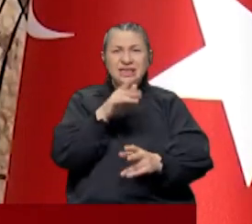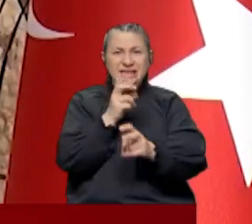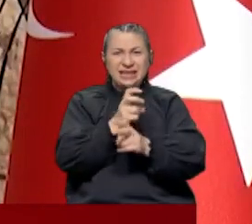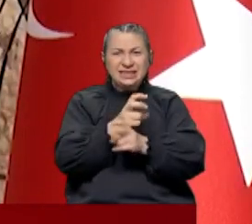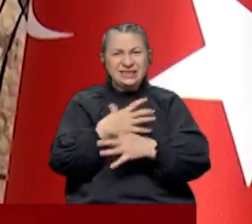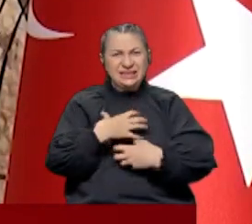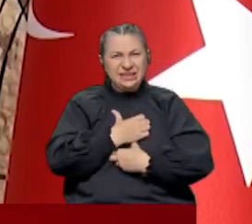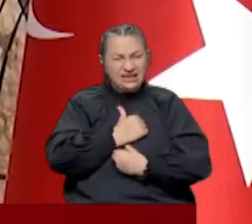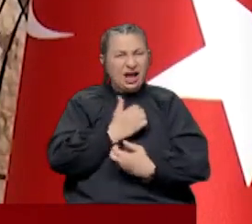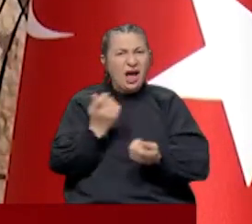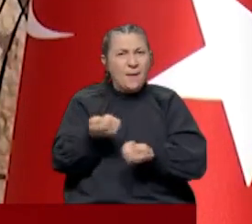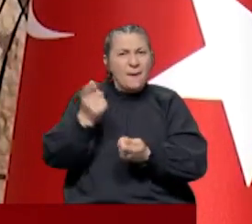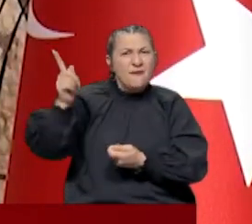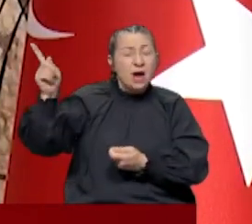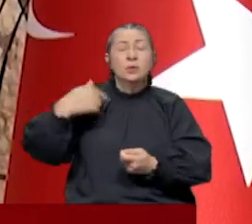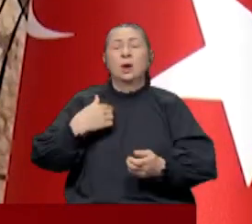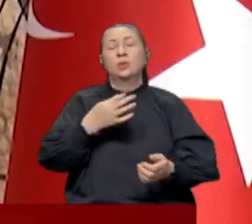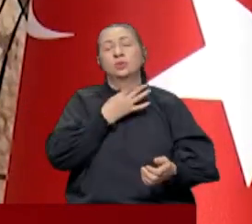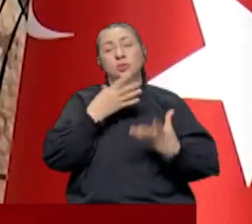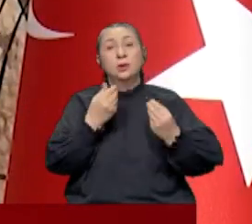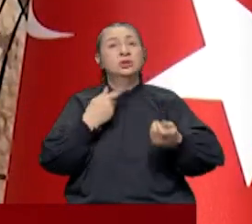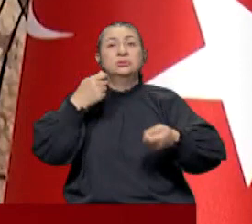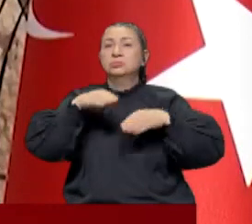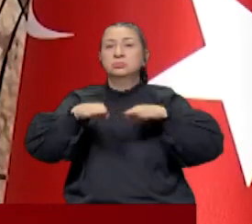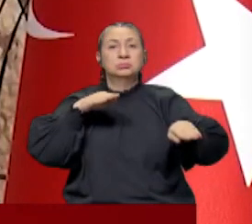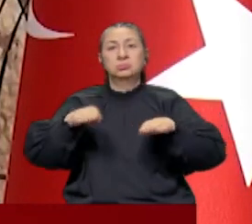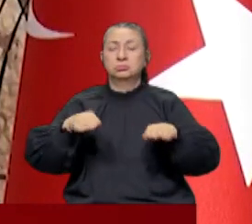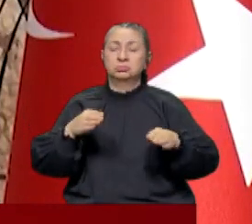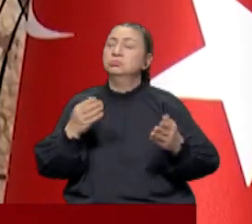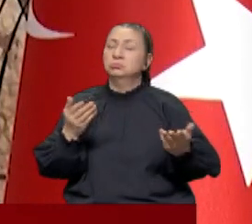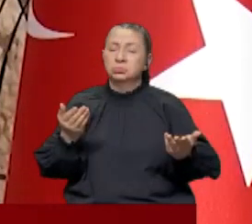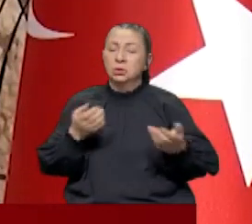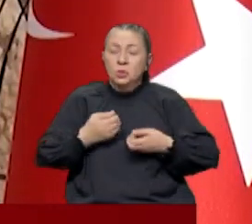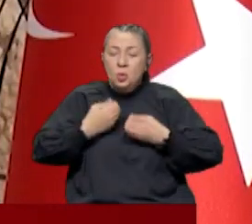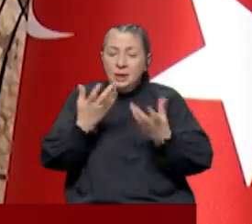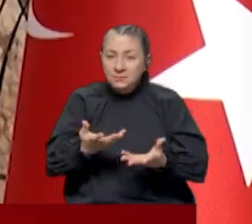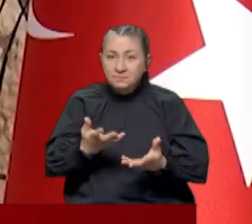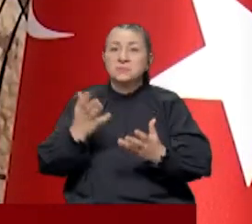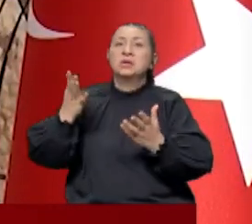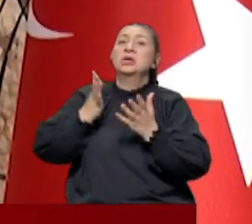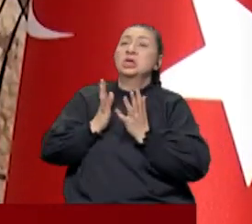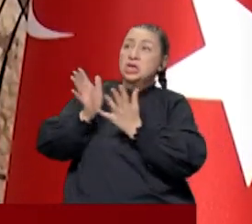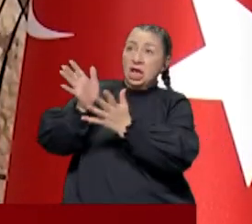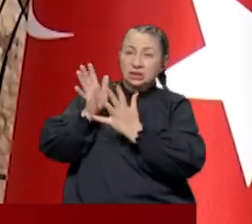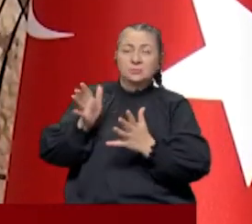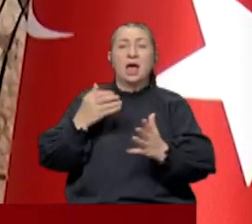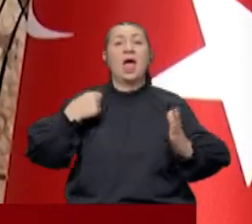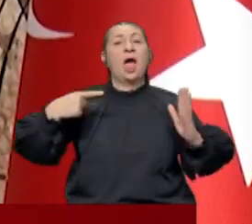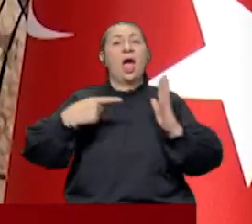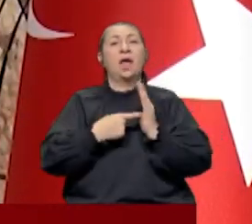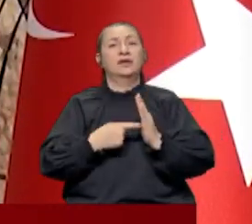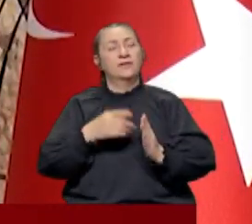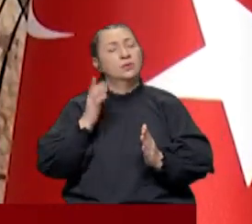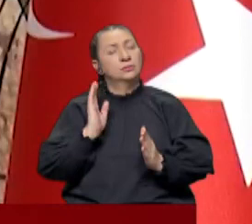tehdidinin sancısıyla kıvranırken hamdolsun biz istihdamımızla, üretimimizle, ihracatımızla